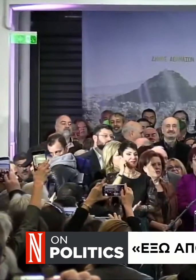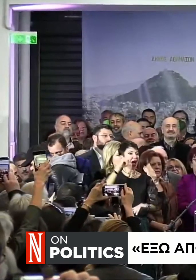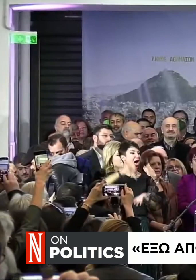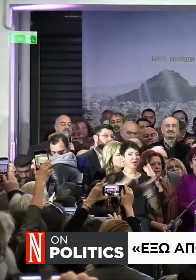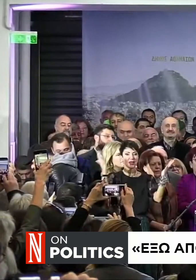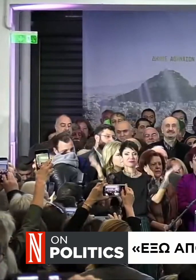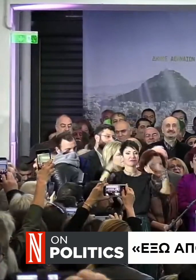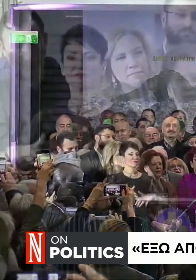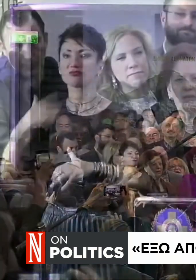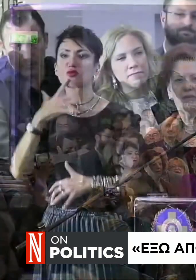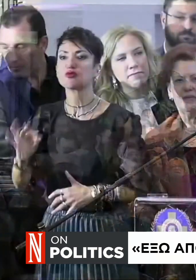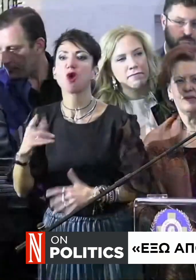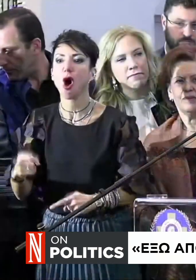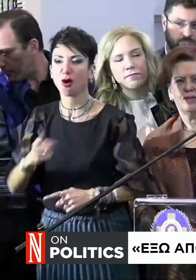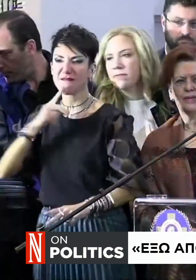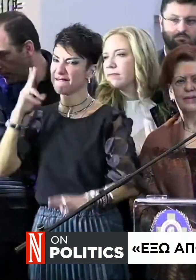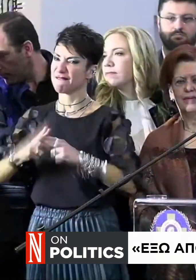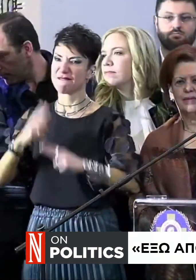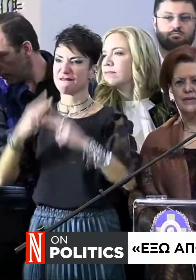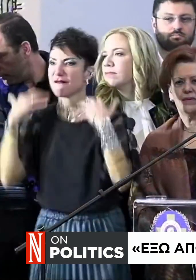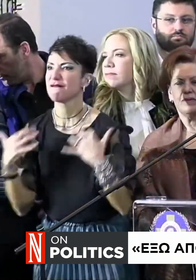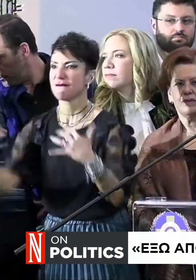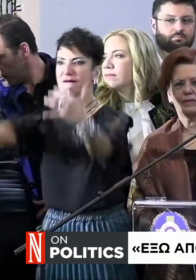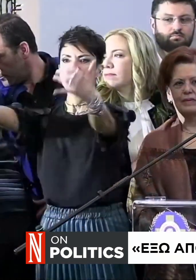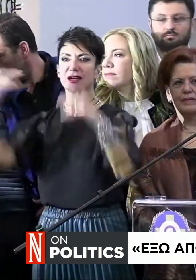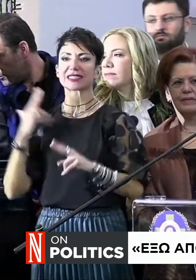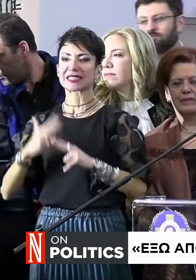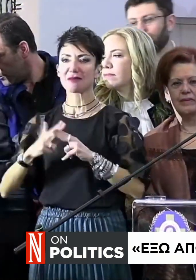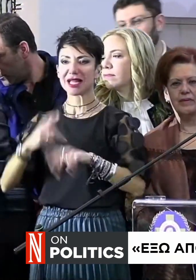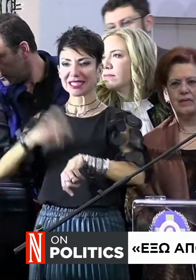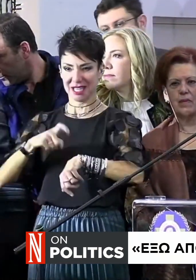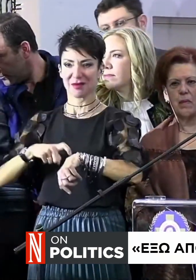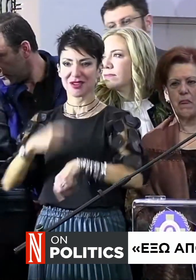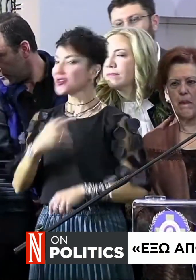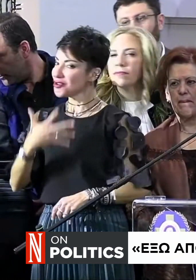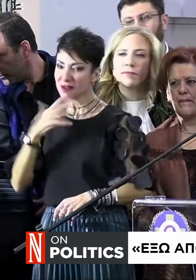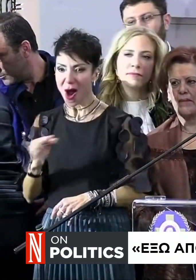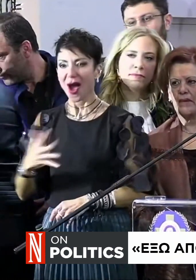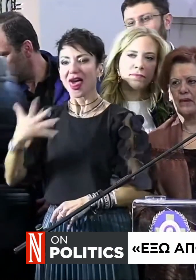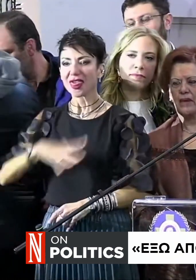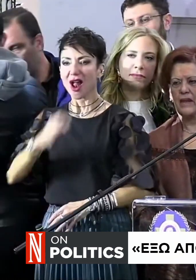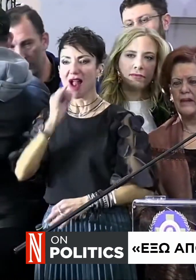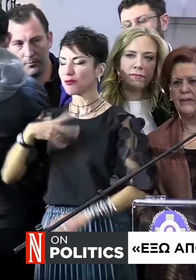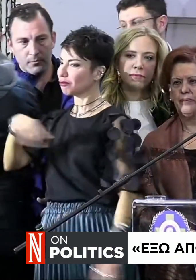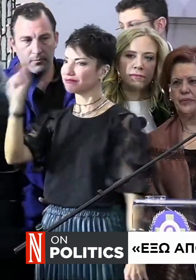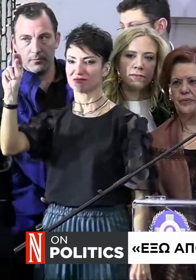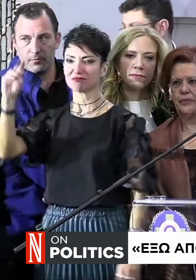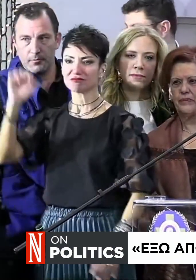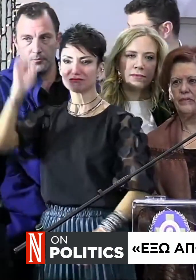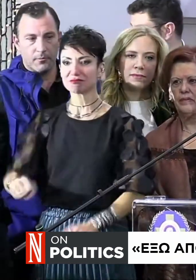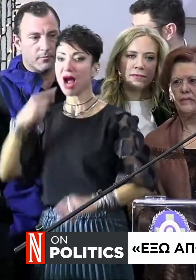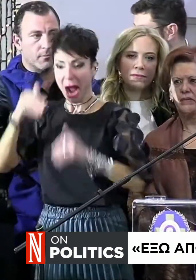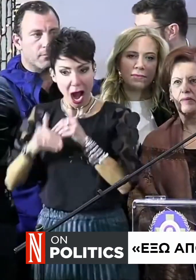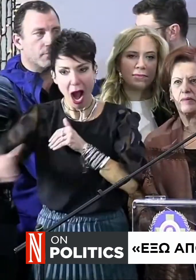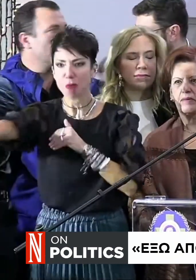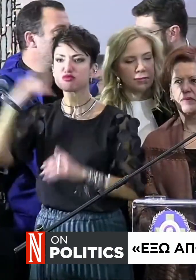Συγκεντρωθήκαμε εδώ, σε αυτή την ιστορική γειτονιά της Αθήνας, για να σηματοδοτήσουμε με την ορκομοσία τη θέλησή μας να δημιουργήσουμε μια